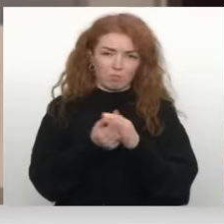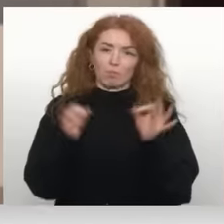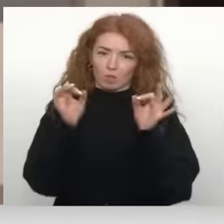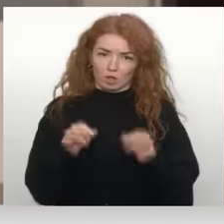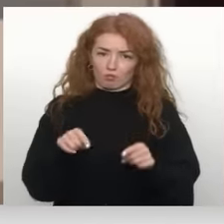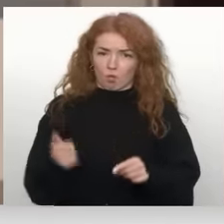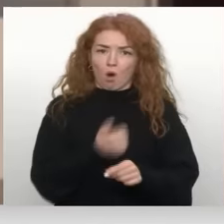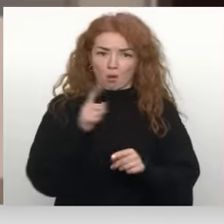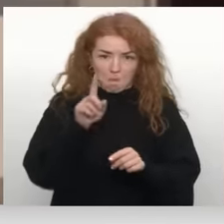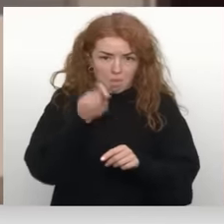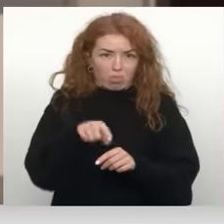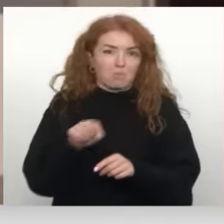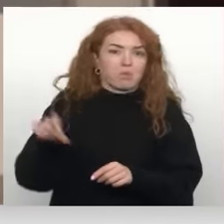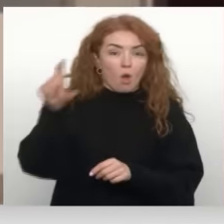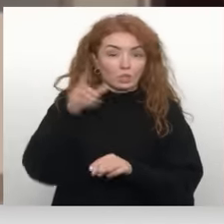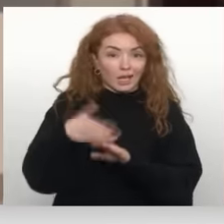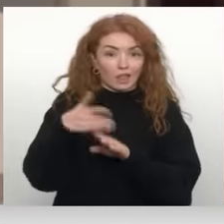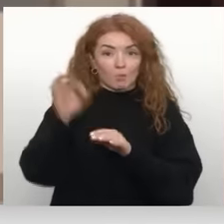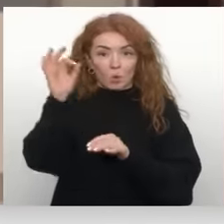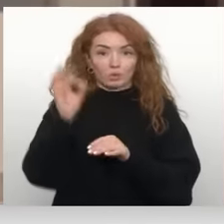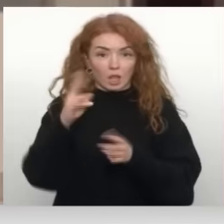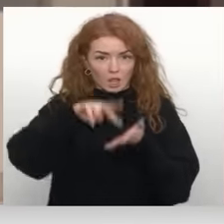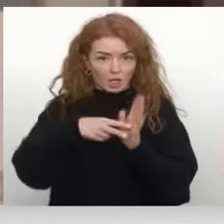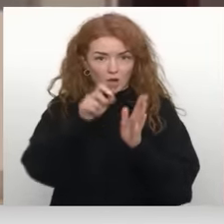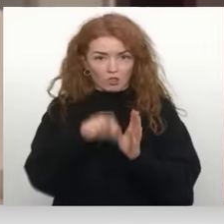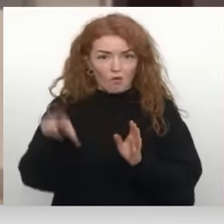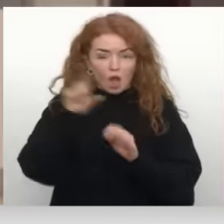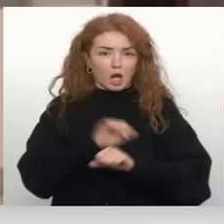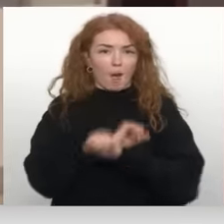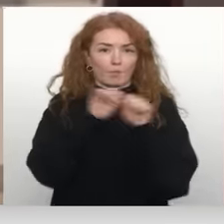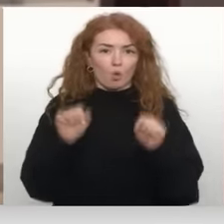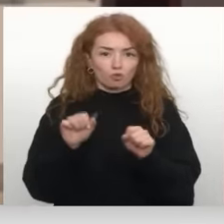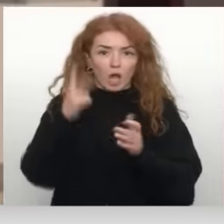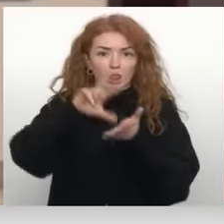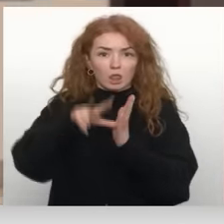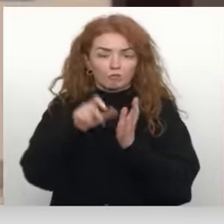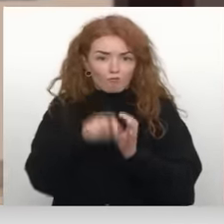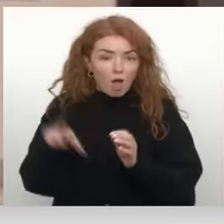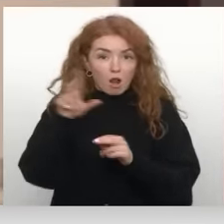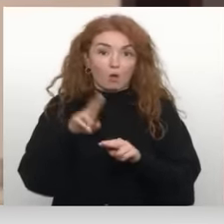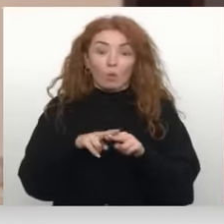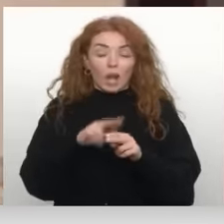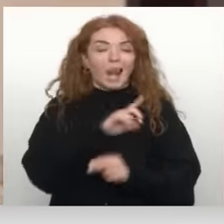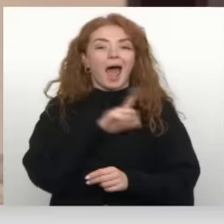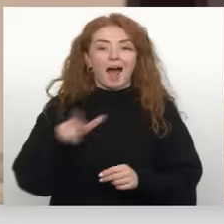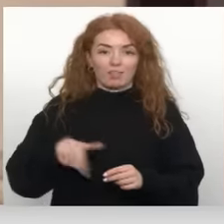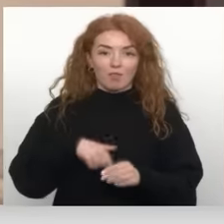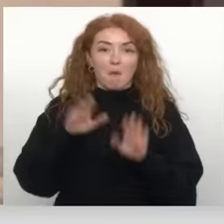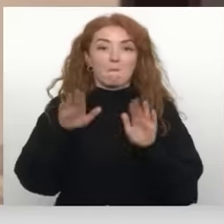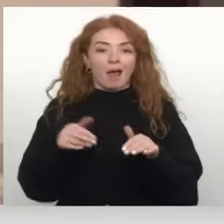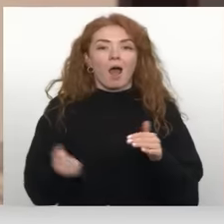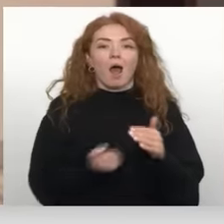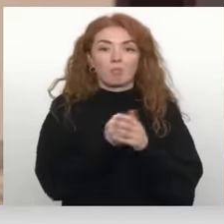šogad pieaudzis, kā mēs zinām, kredītprocentiem divreiz vairāk, apdrošināšanai par trešdaļu vairāk, tā kā Latvijā par